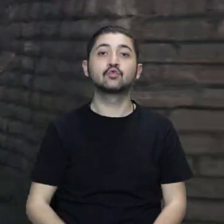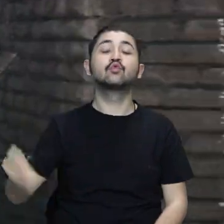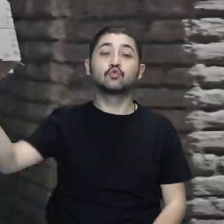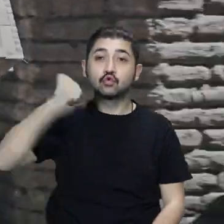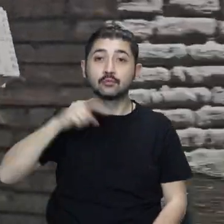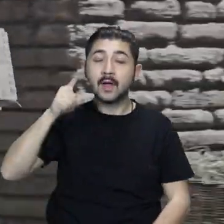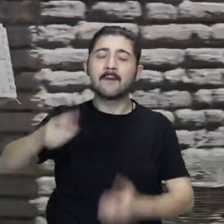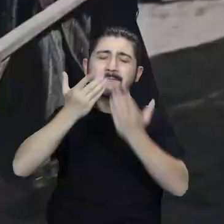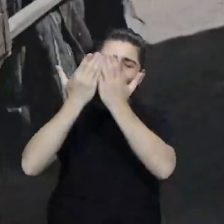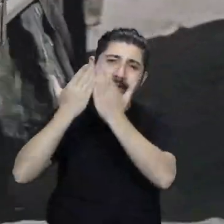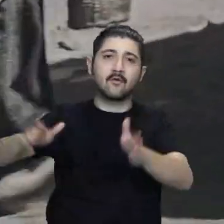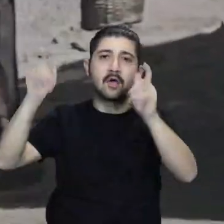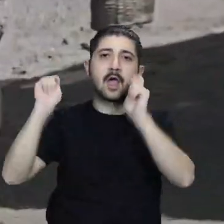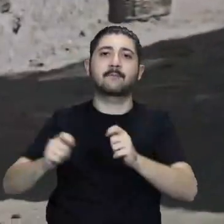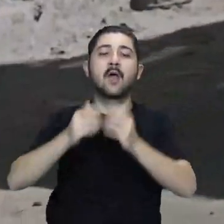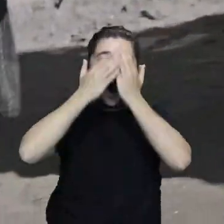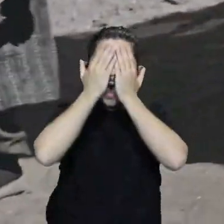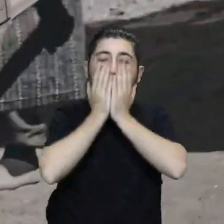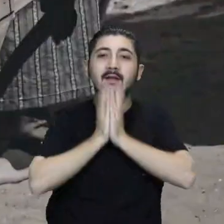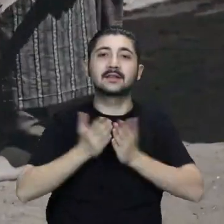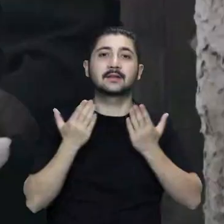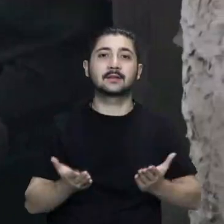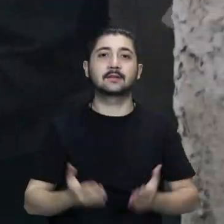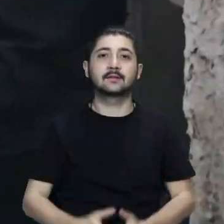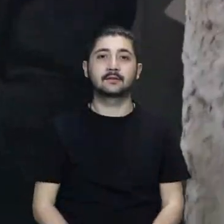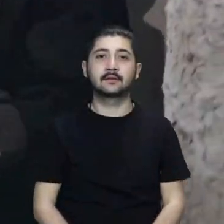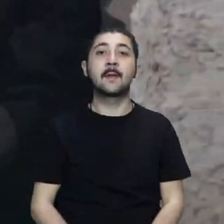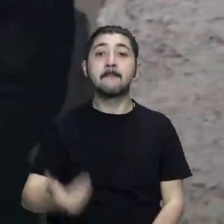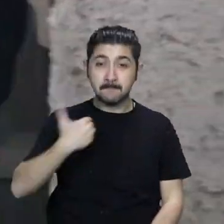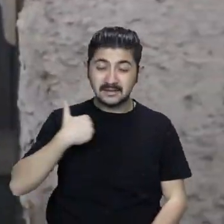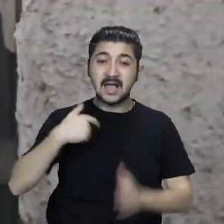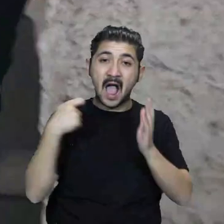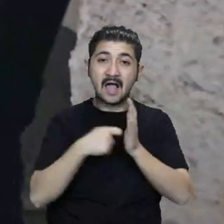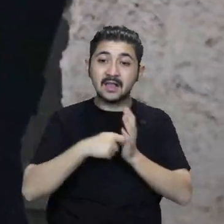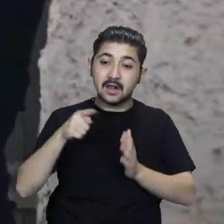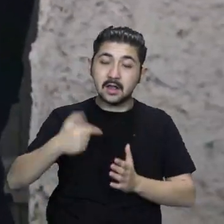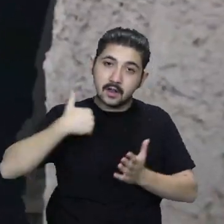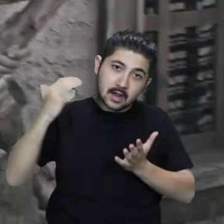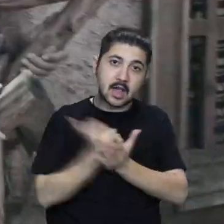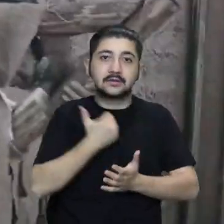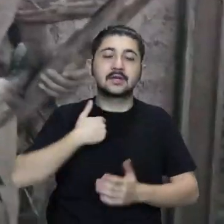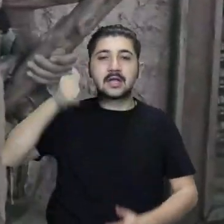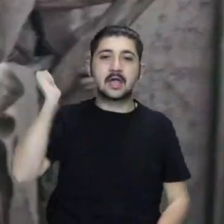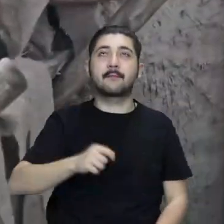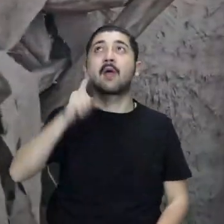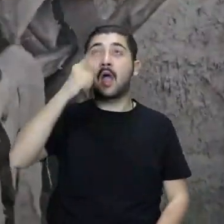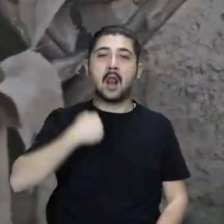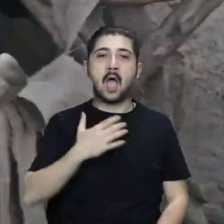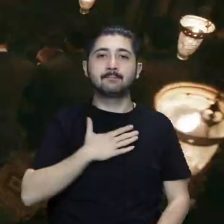Düşmanı kahru perişan eyle. Amin. Bizi adınla muzaffer kıl ya Rabbi.